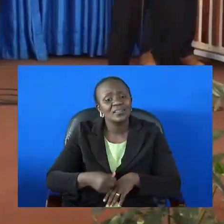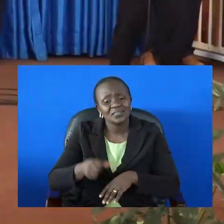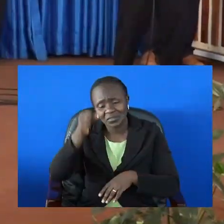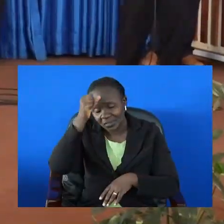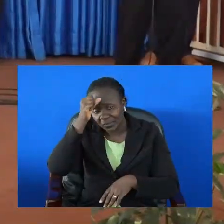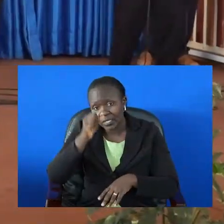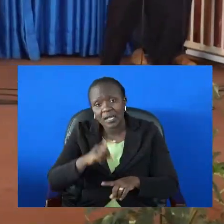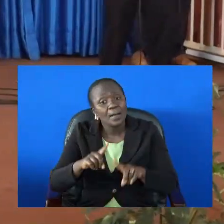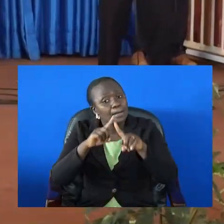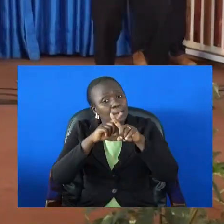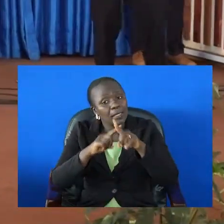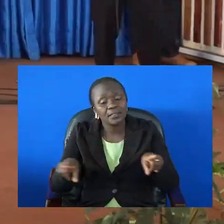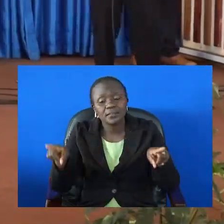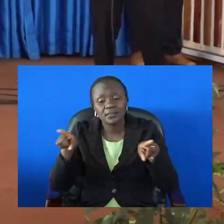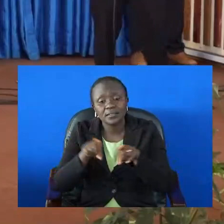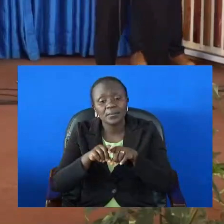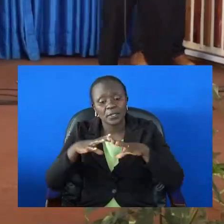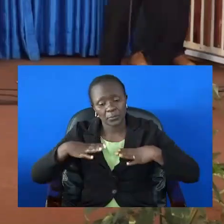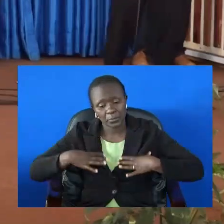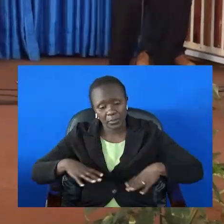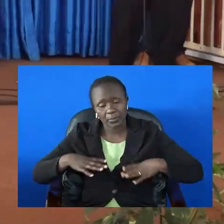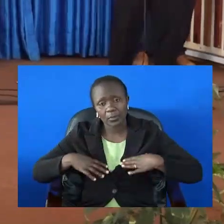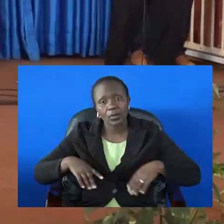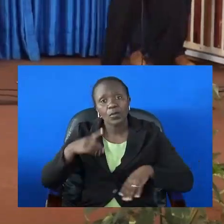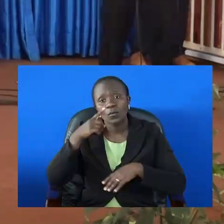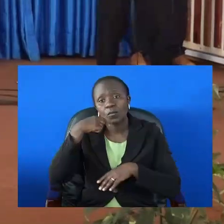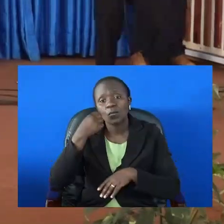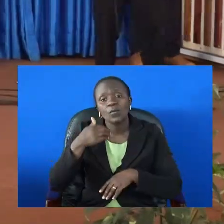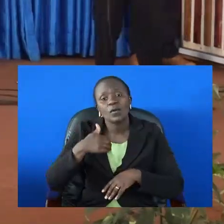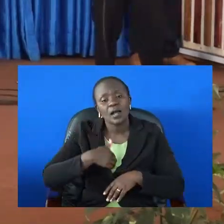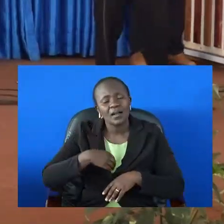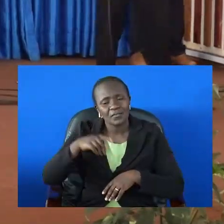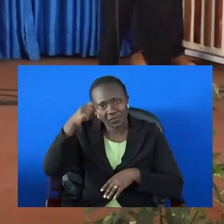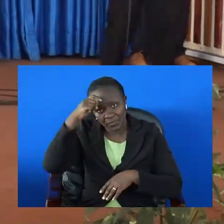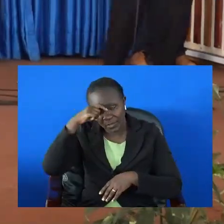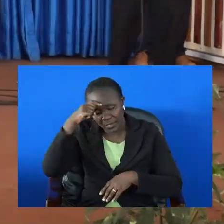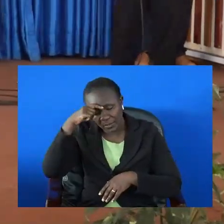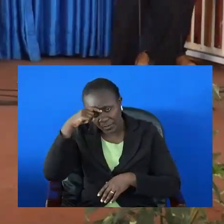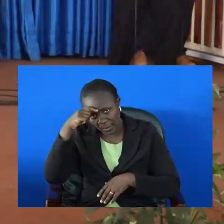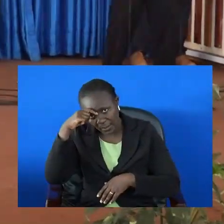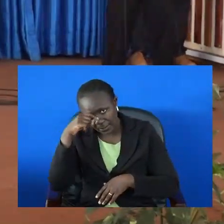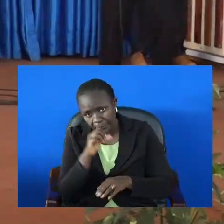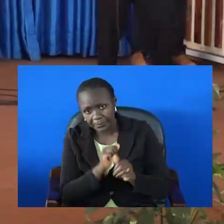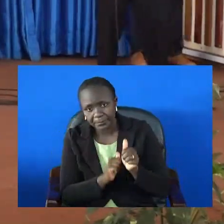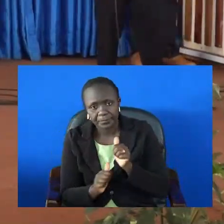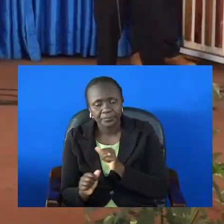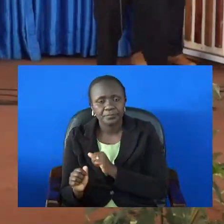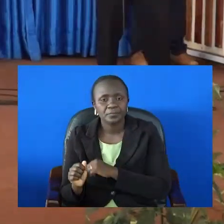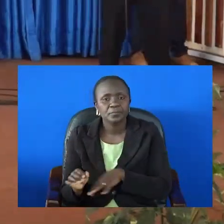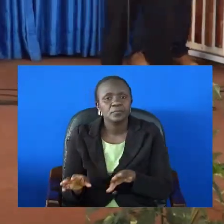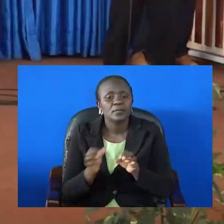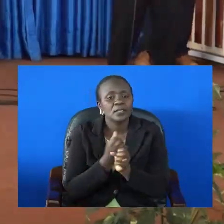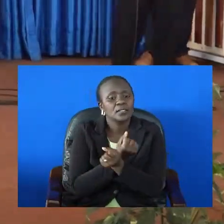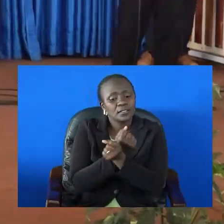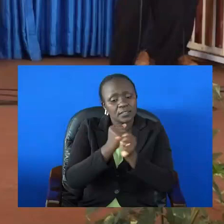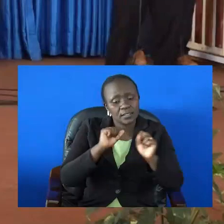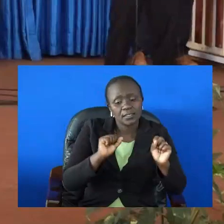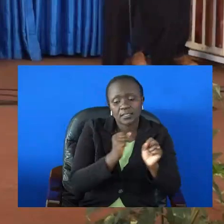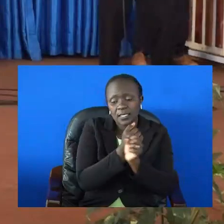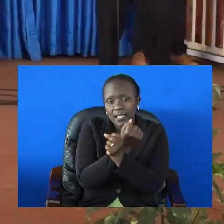Na hekima, bali kama watu. Wenye hekima,